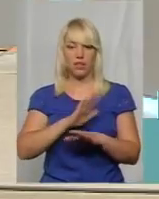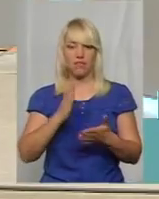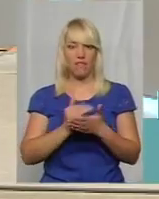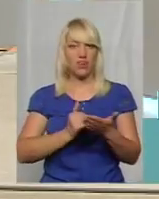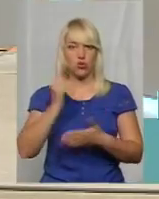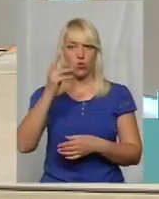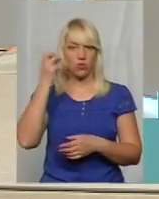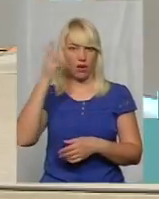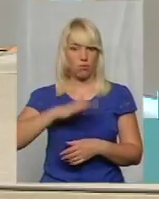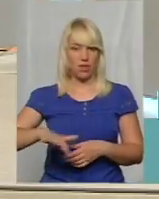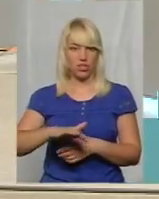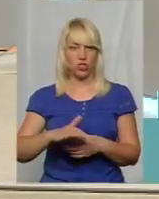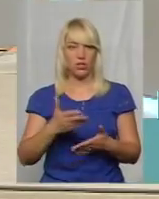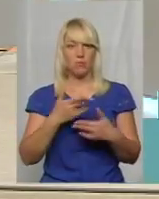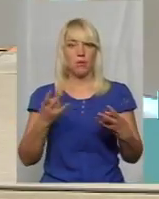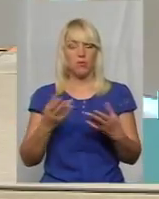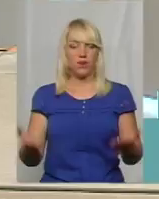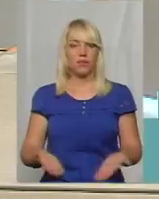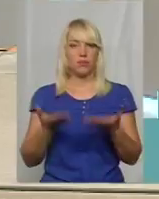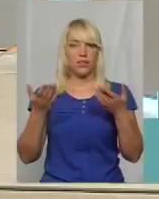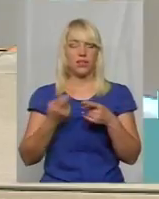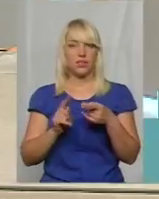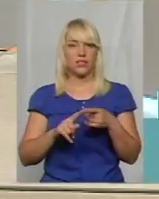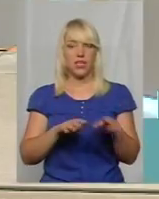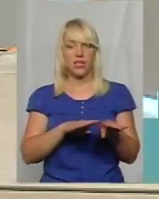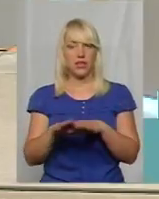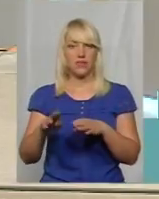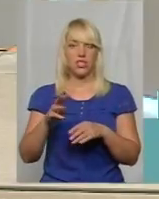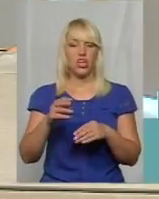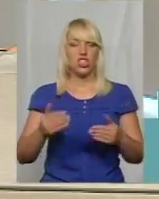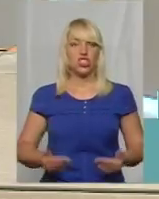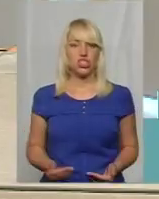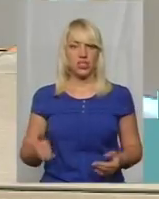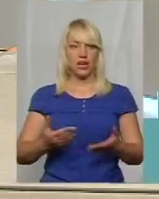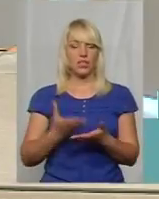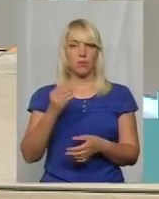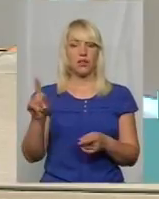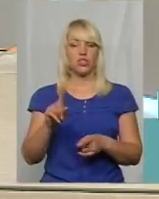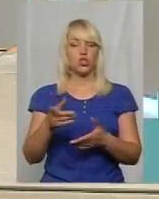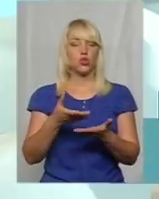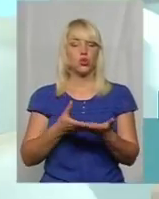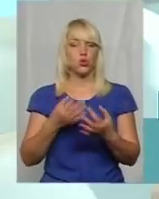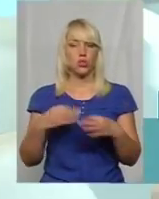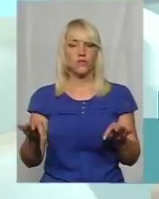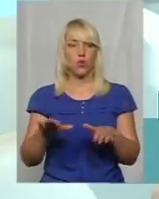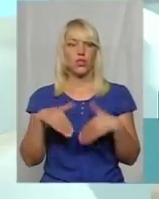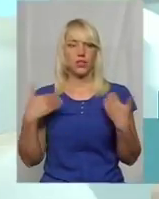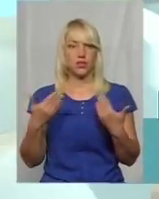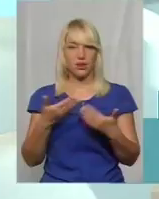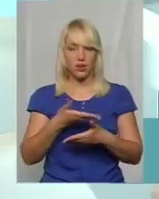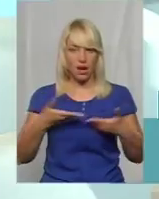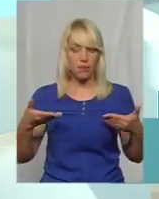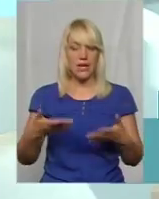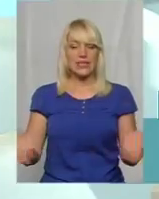розумієте? Ми маємо підняти цей рівень життя і плати, що дозволить нам сьогодні залишити